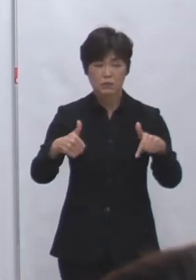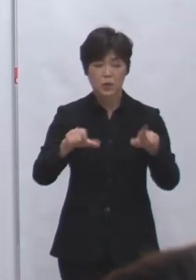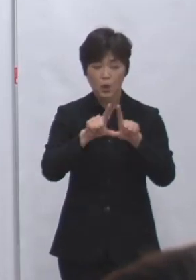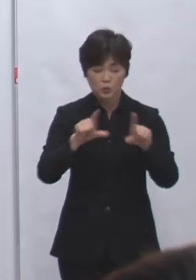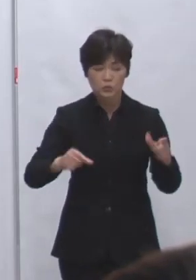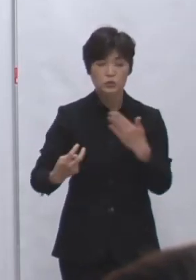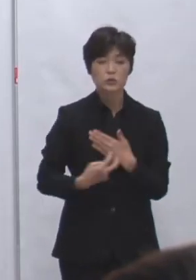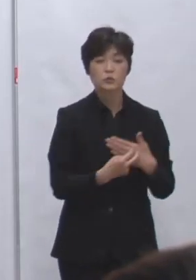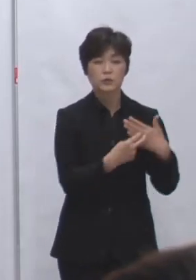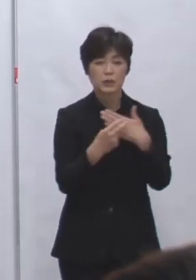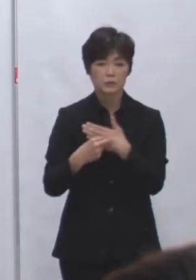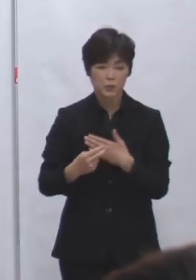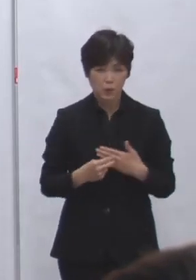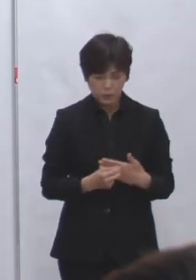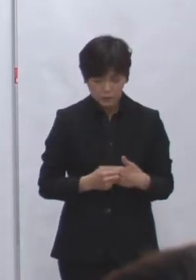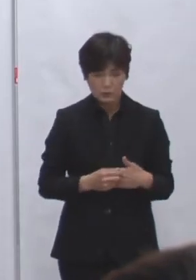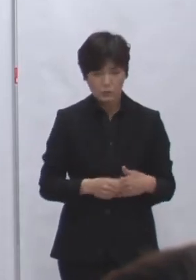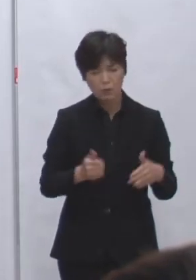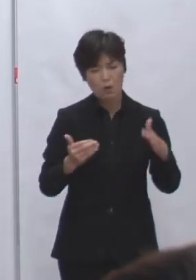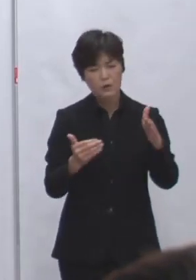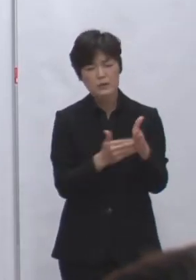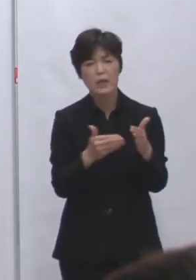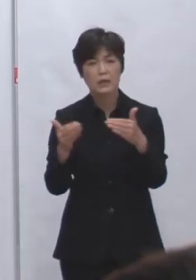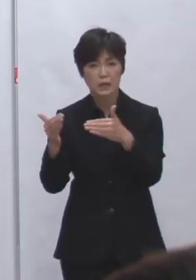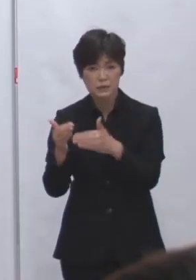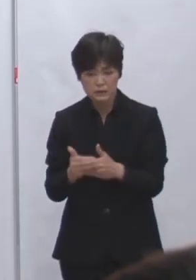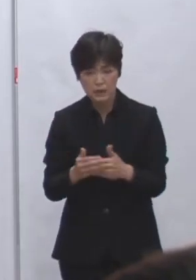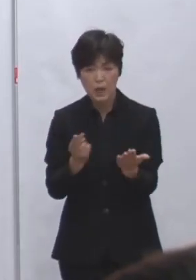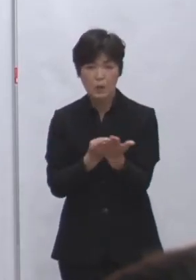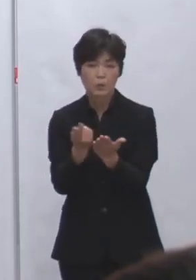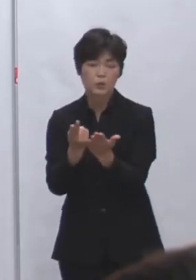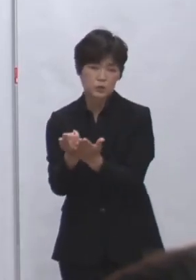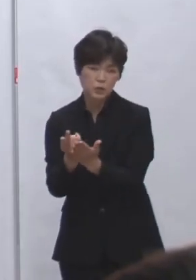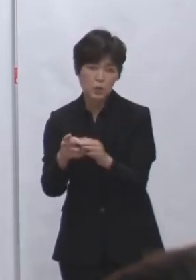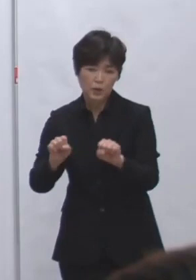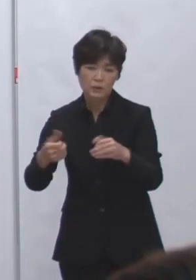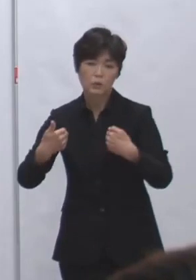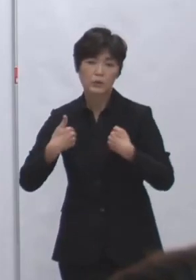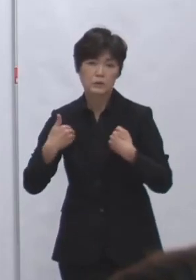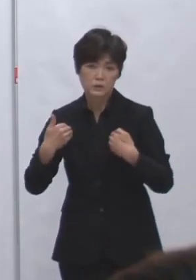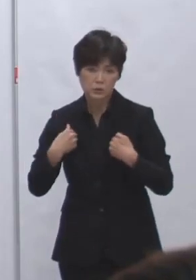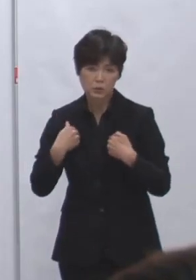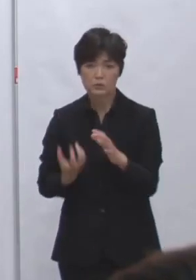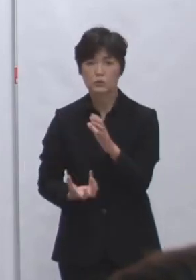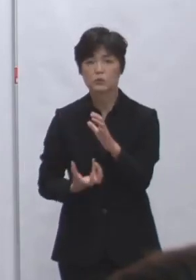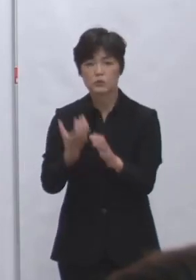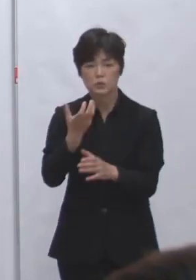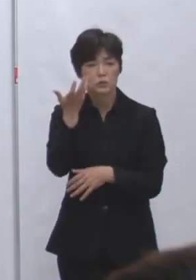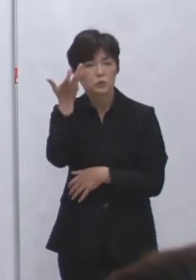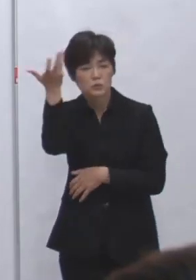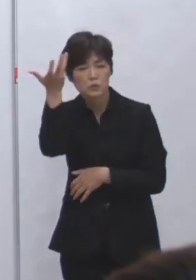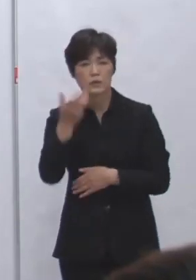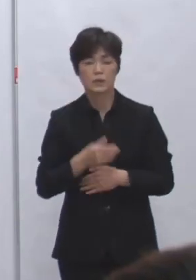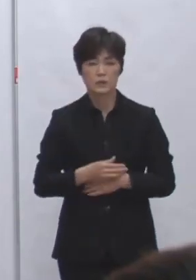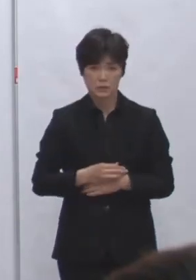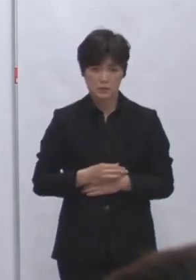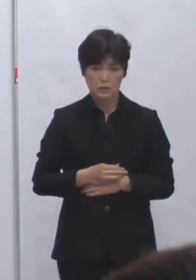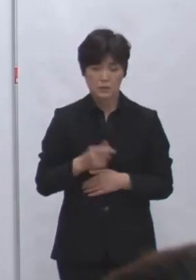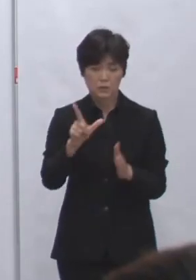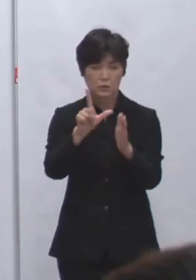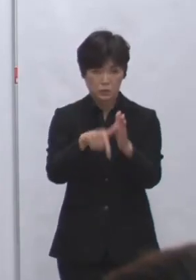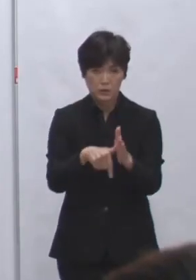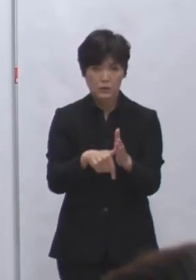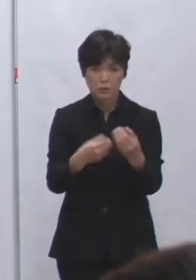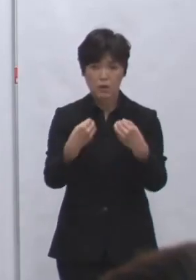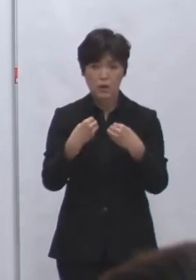医療を一定程度制限してまでも、病床を確保する必要というものが生じることが想定されます。 その際